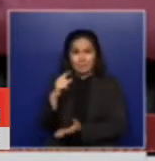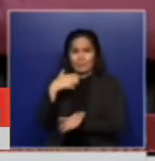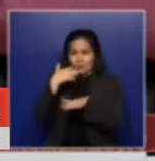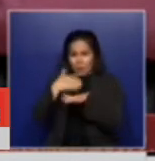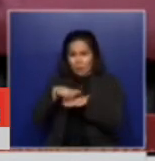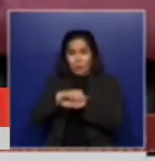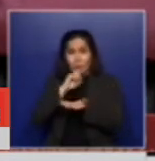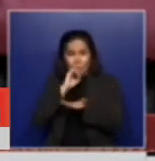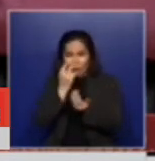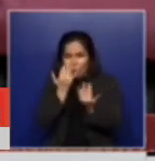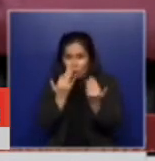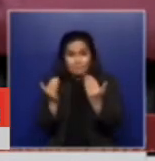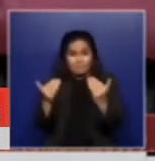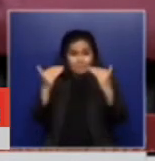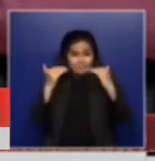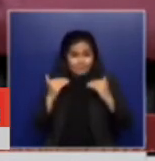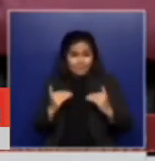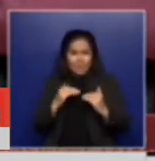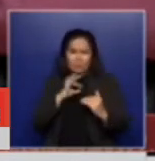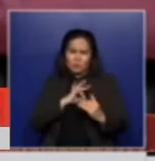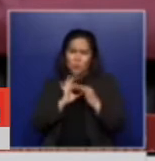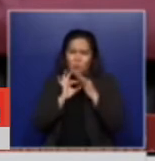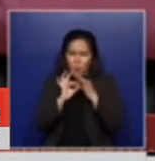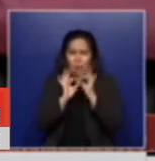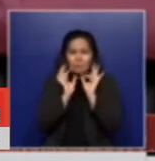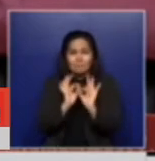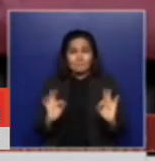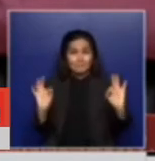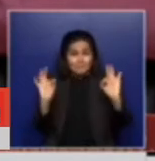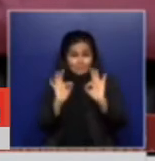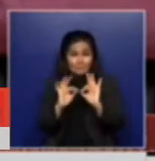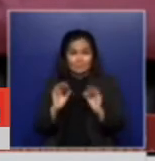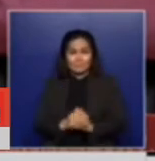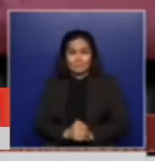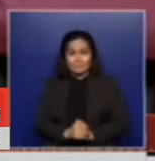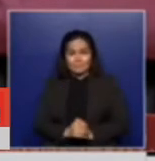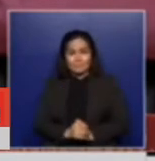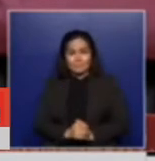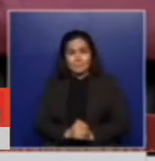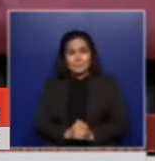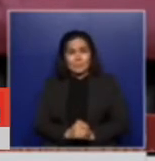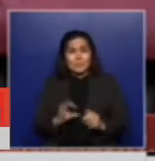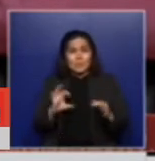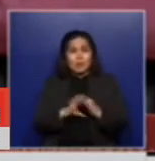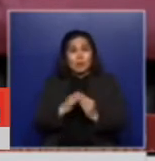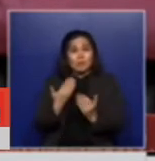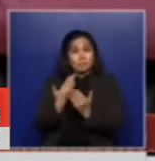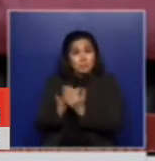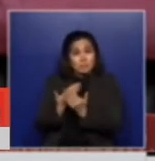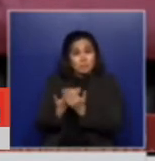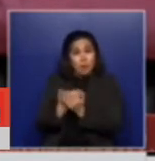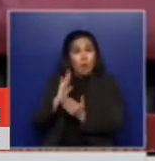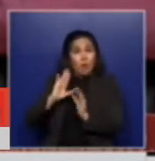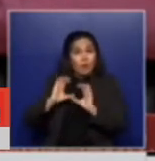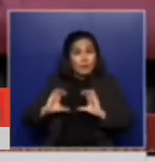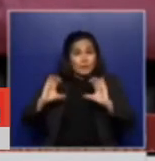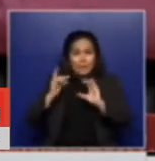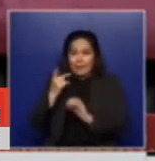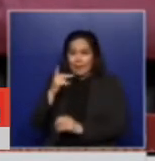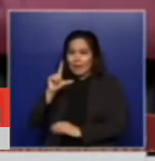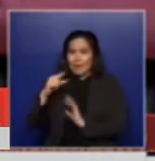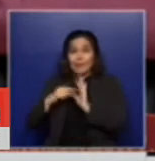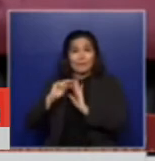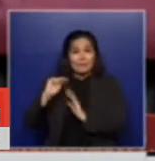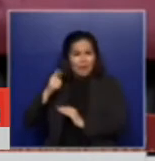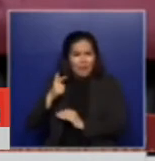ครับตรงนี้สำคัญจริงๆครับท่านประธานความห่วงใยประการต่อมาคือฐานะการคลังของรัฐบาลที่มีความเปราะบาง